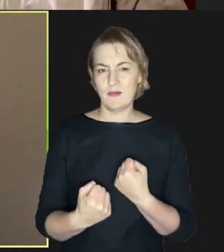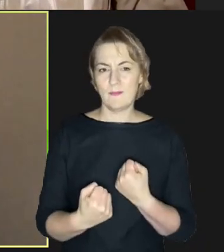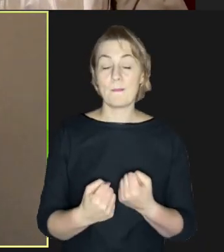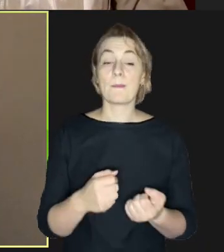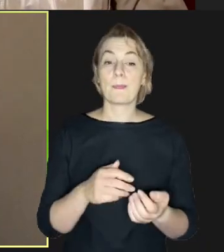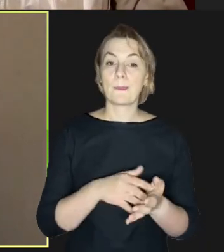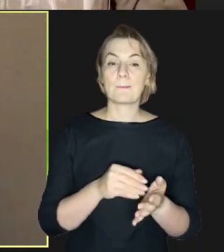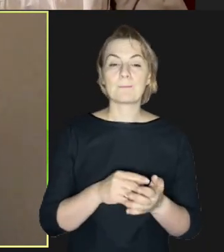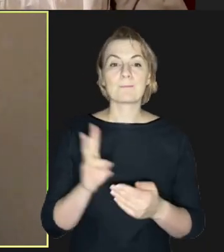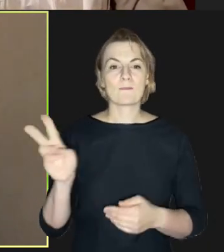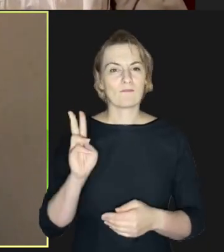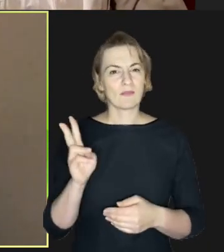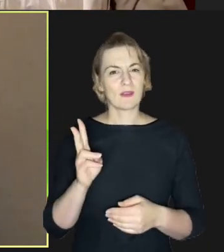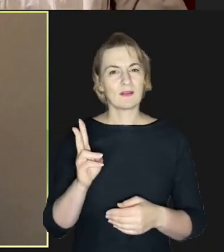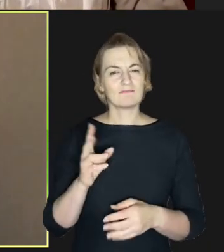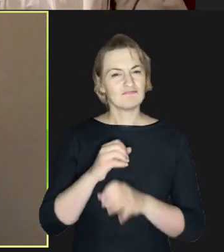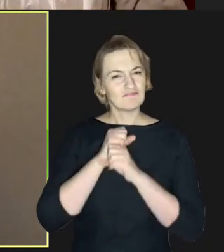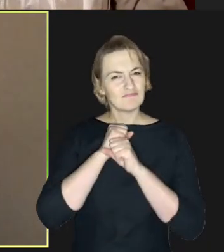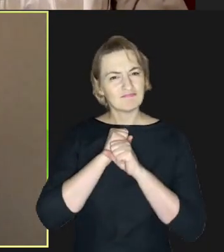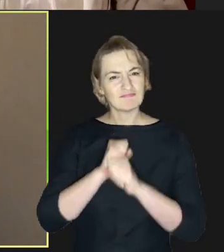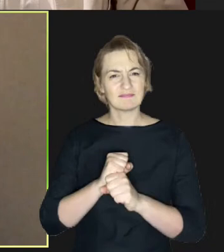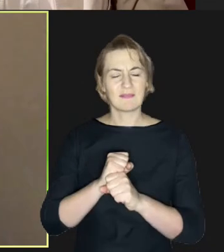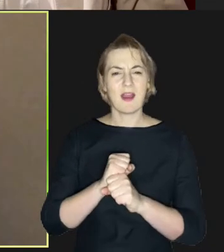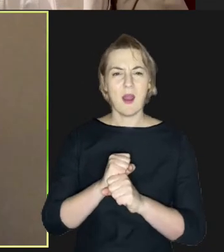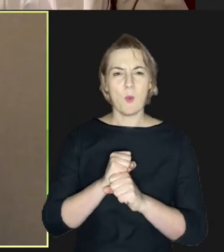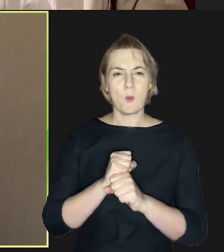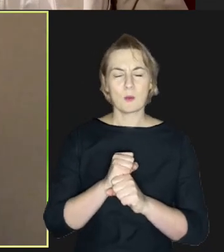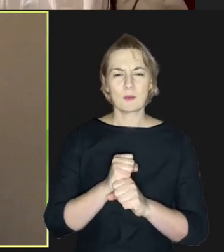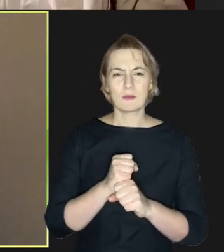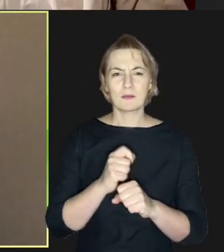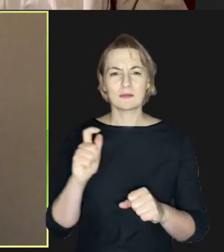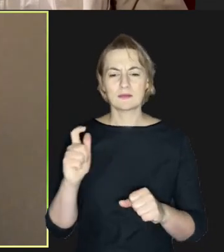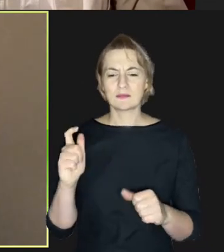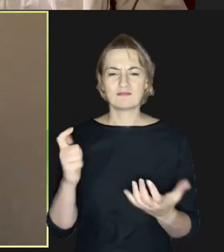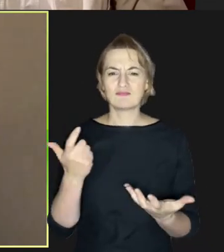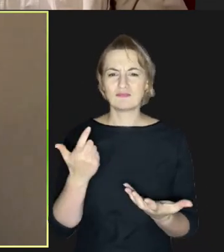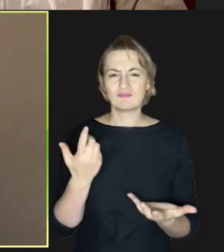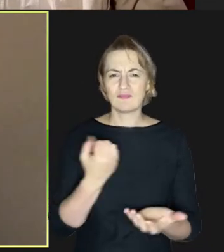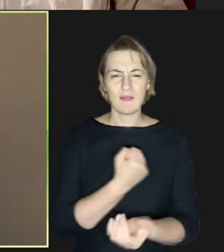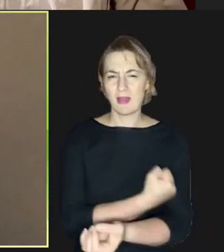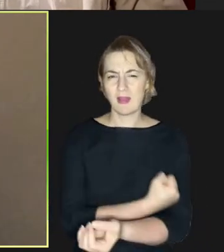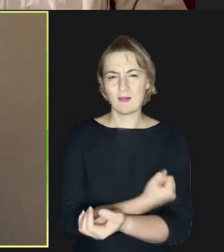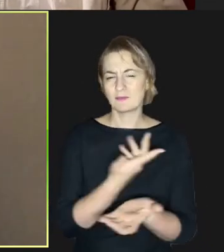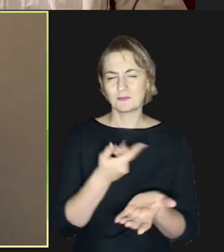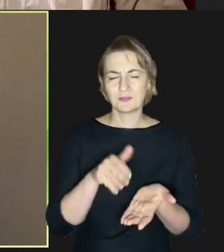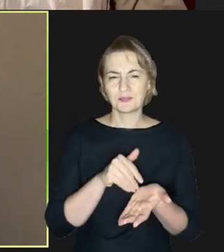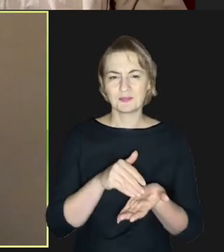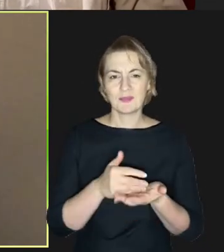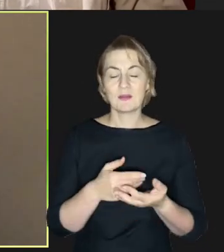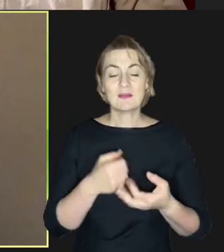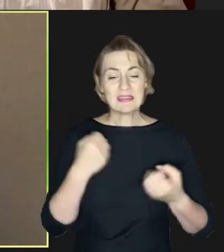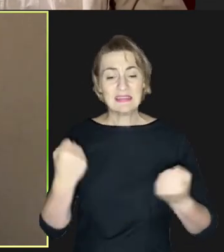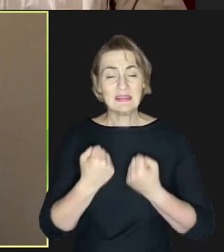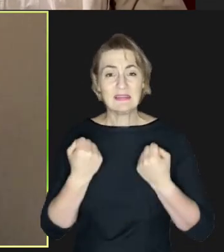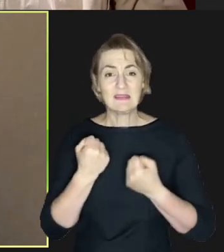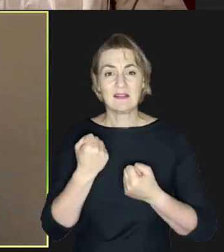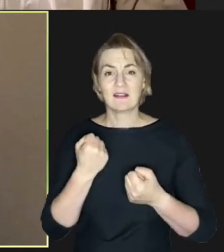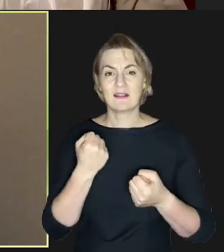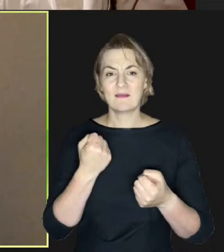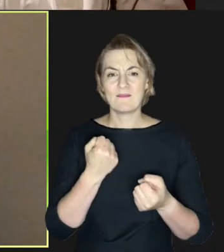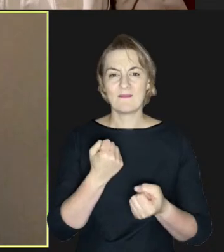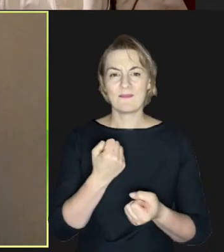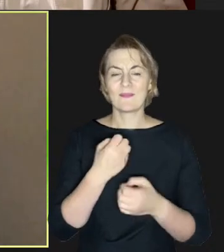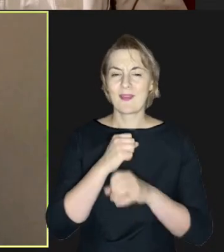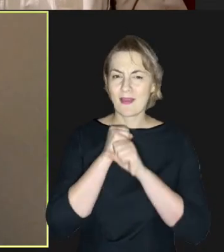uzależniony od jakiejś substancji, no, będzie, podejmie trud wychodzenia z